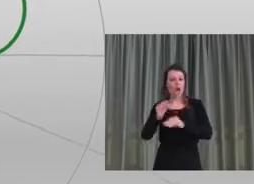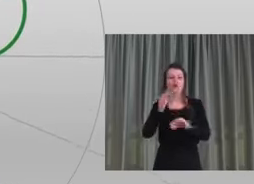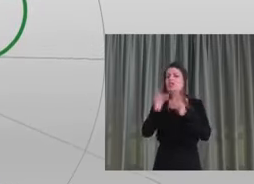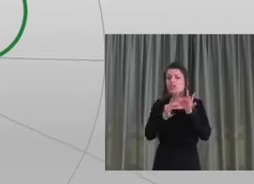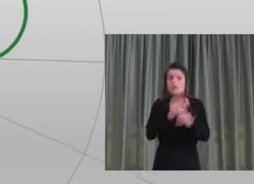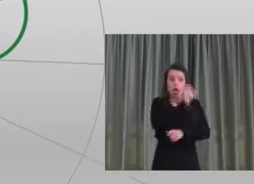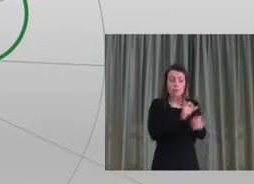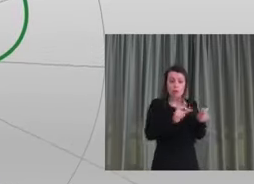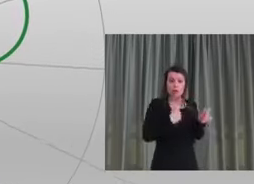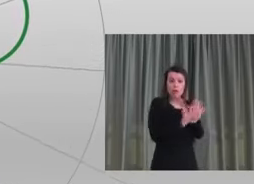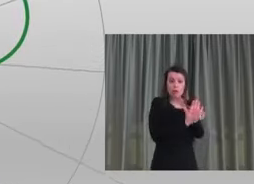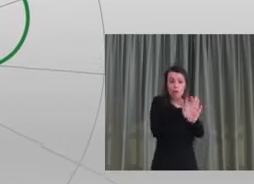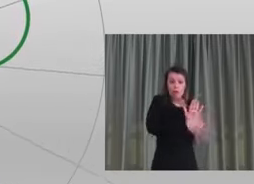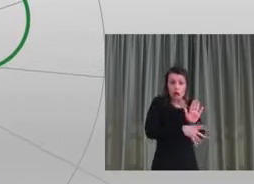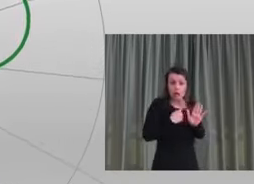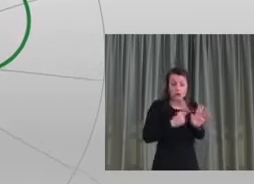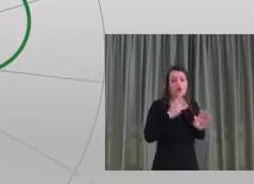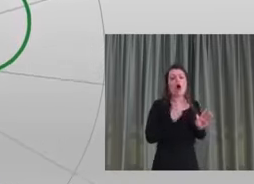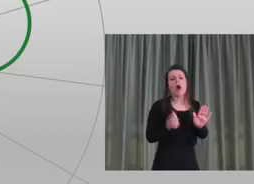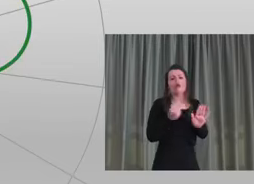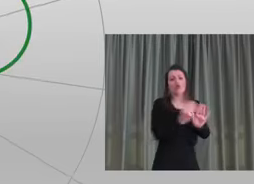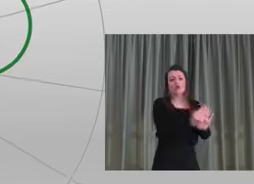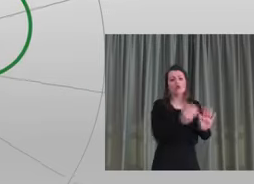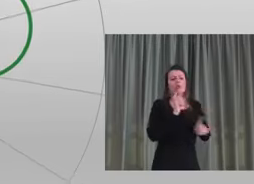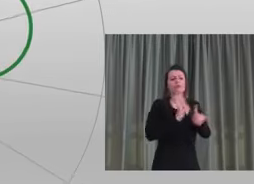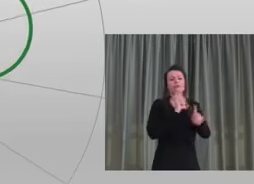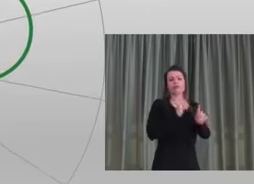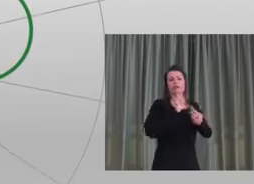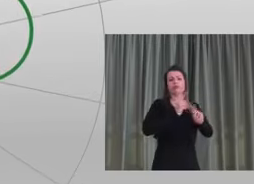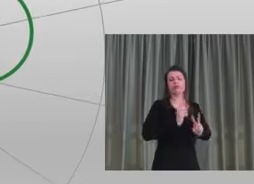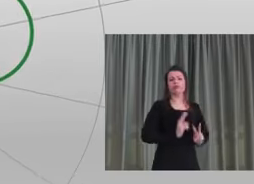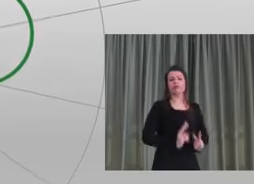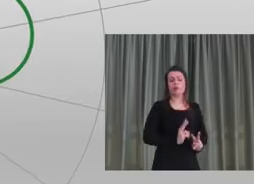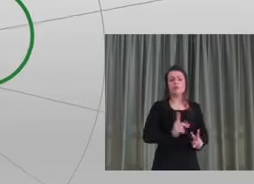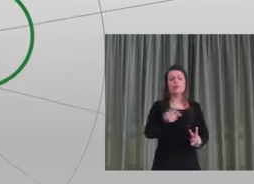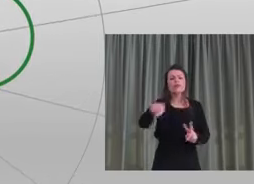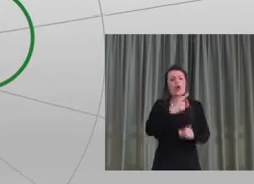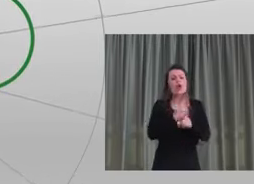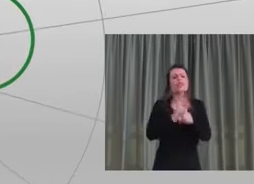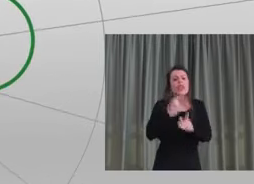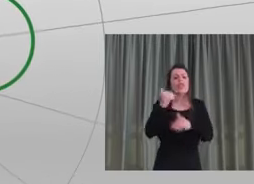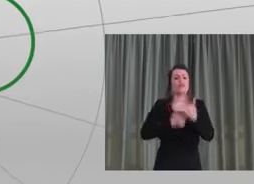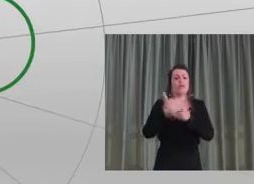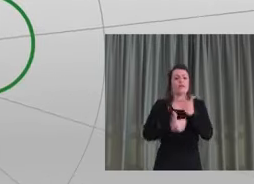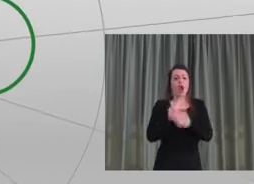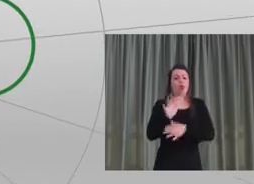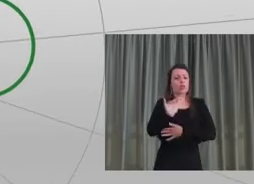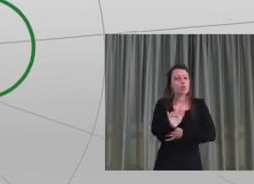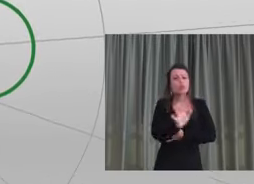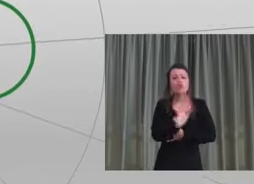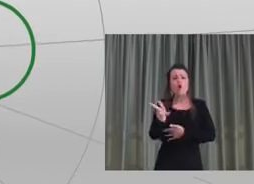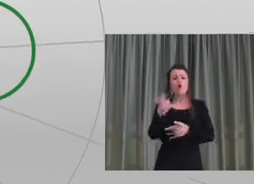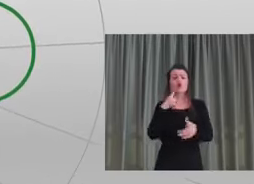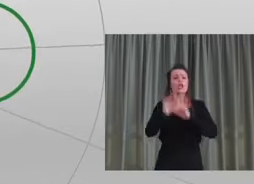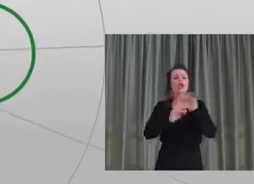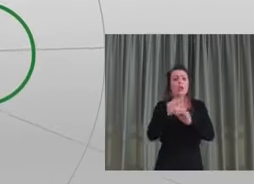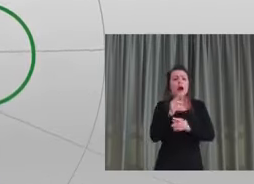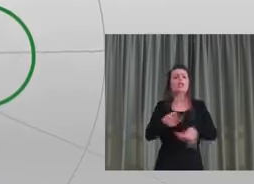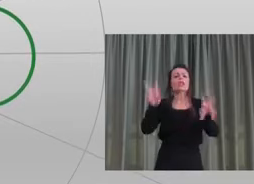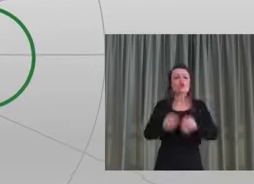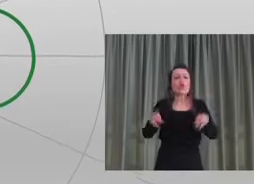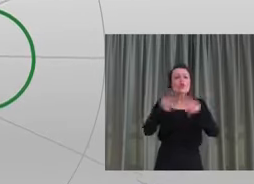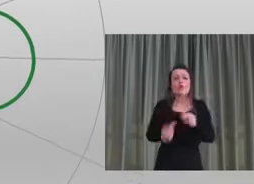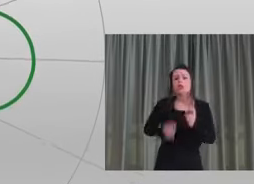dovete continuare a farlo rispondendo alle stesse domande anche se non cambiano i sintomi anche se non cambia la